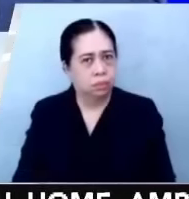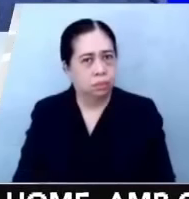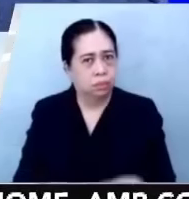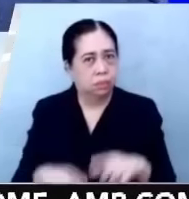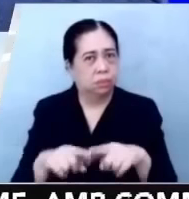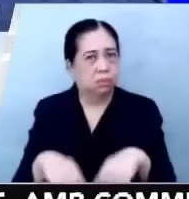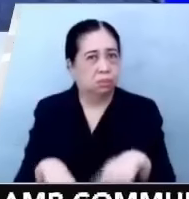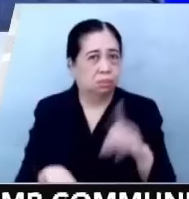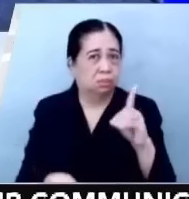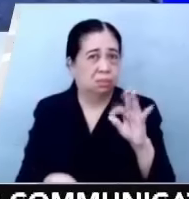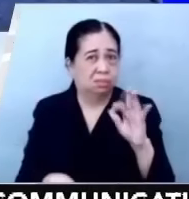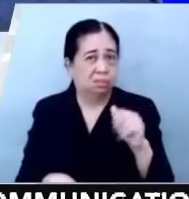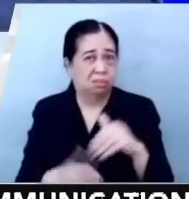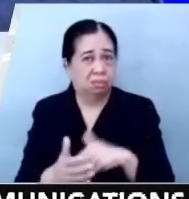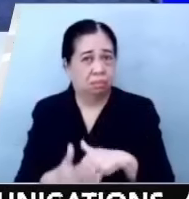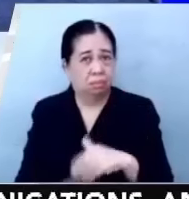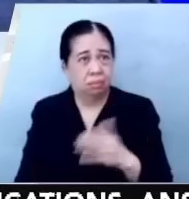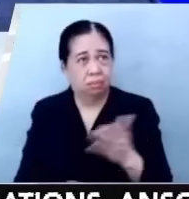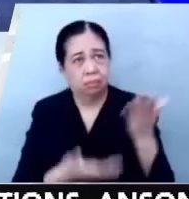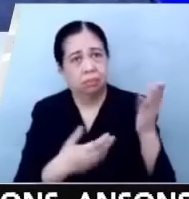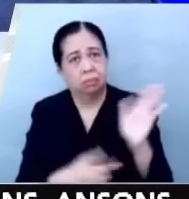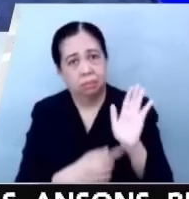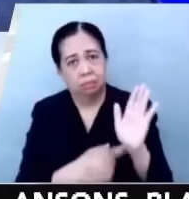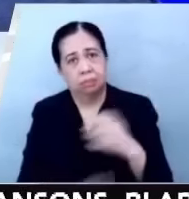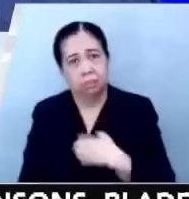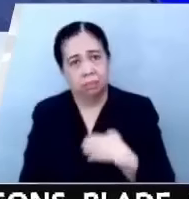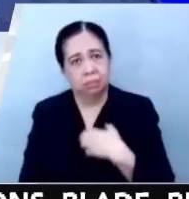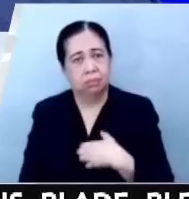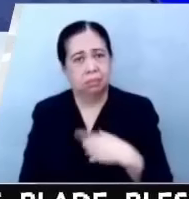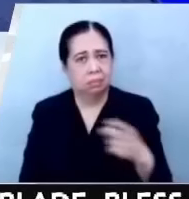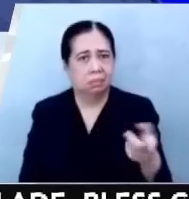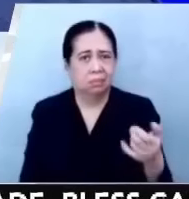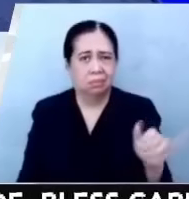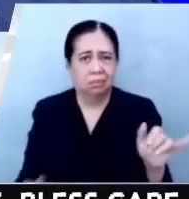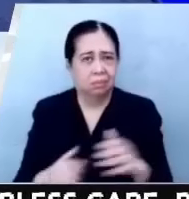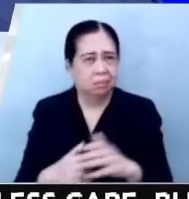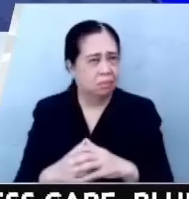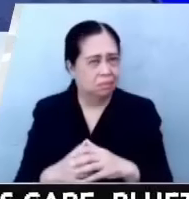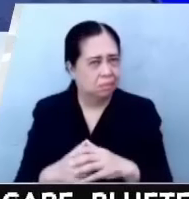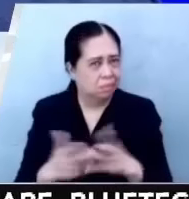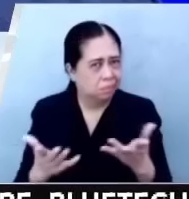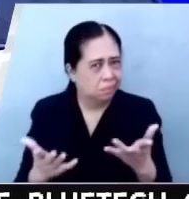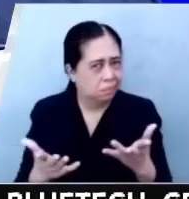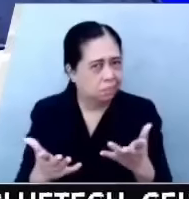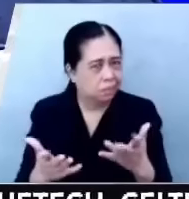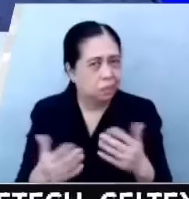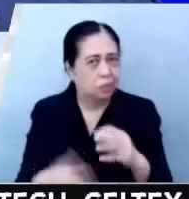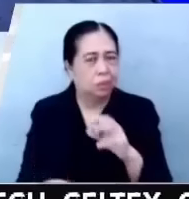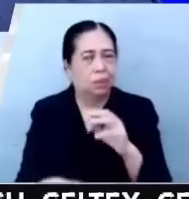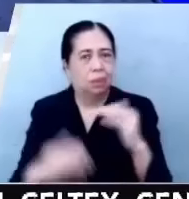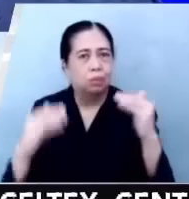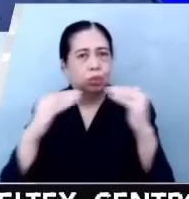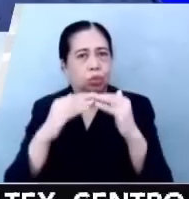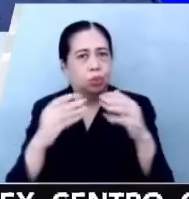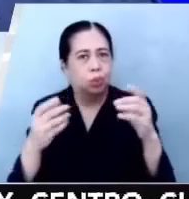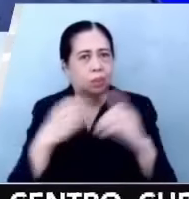another protest na naman. Pero hindi pa rin ba ika nga yung Mutual Defense Treaty magamit pag ganito?